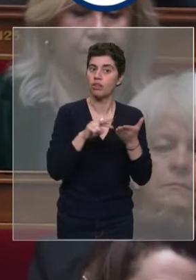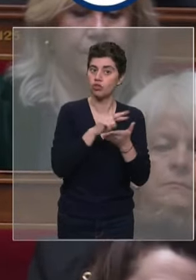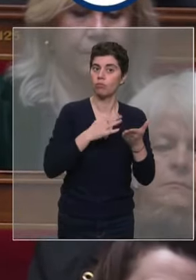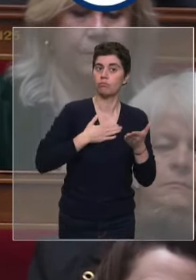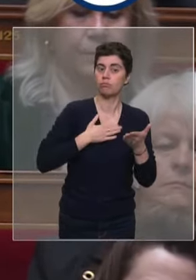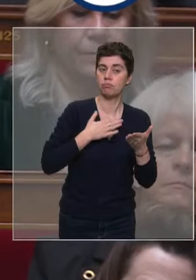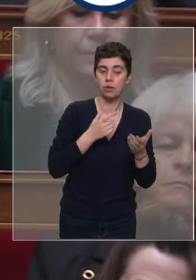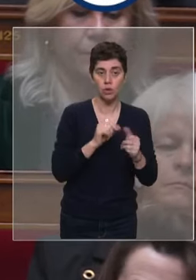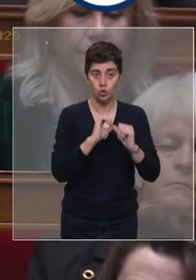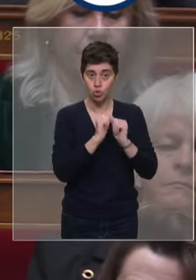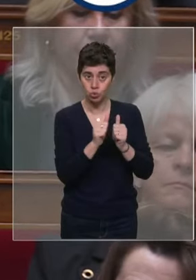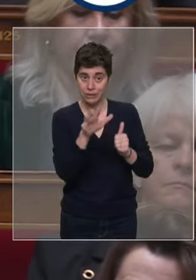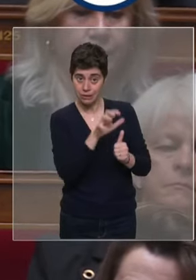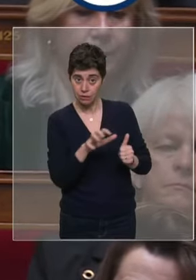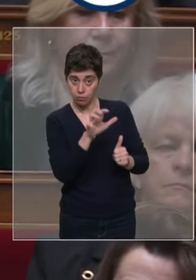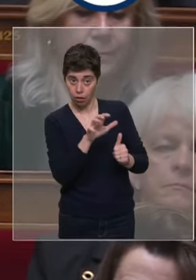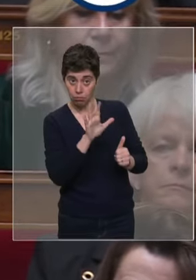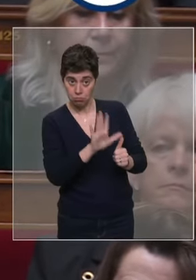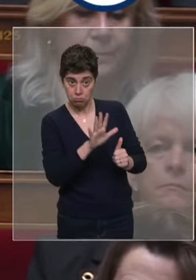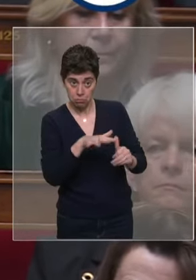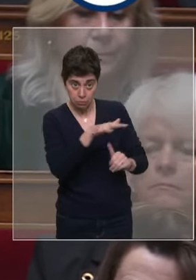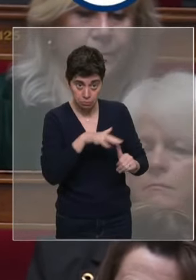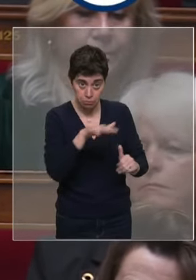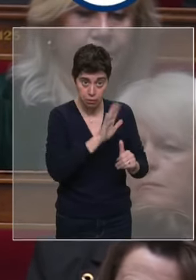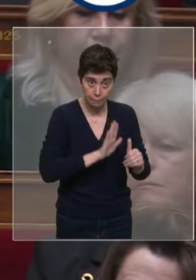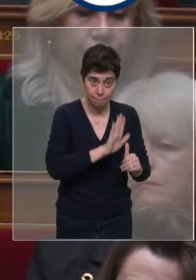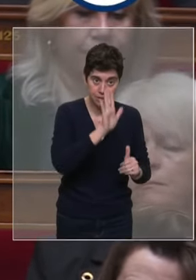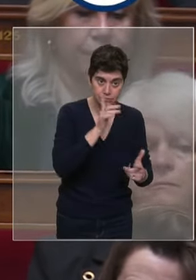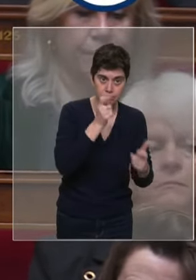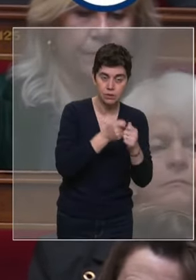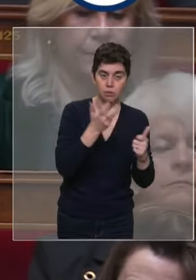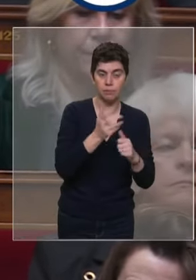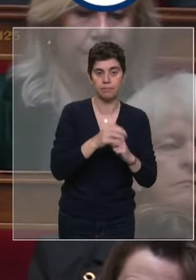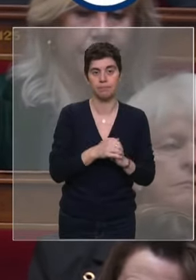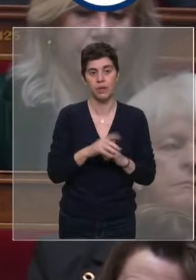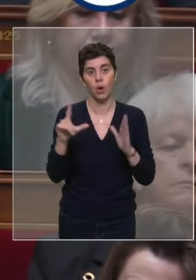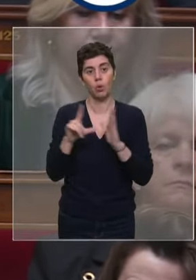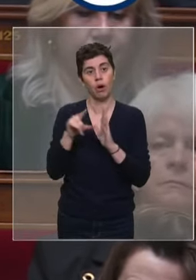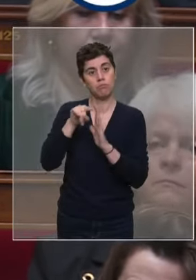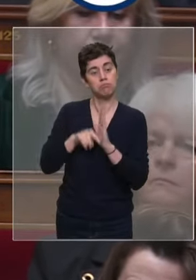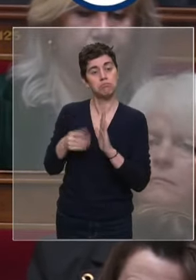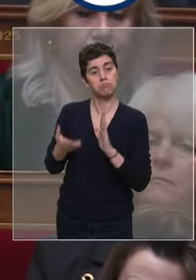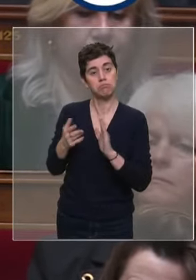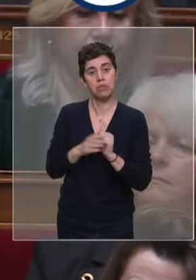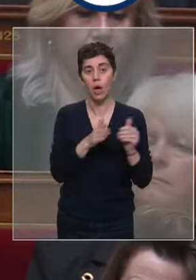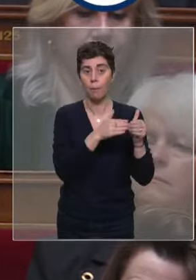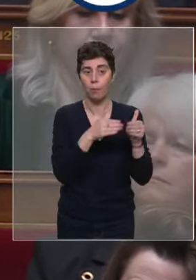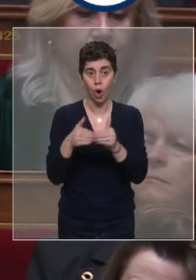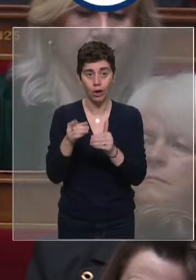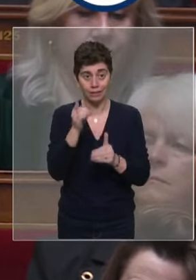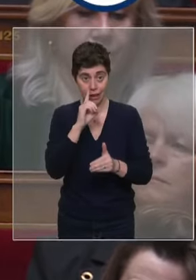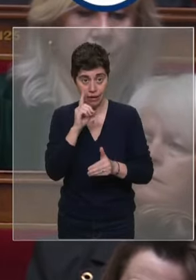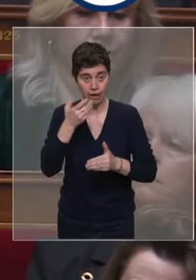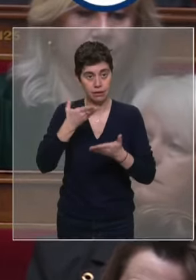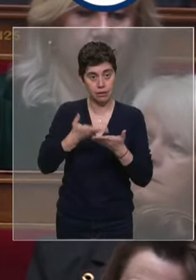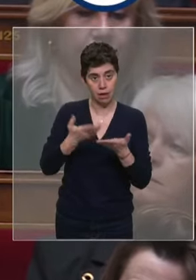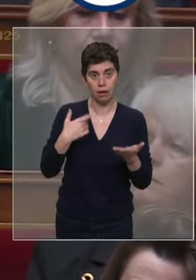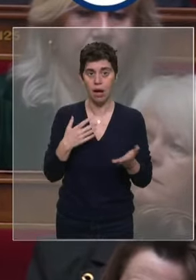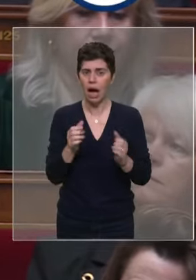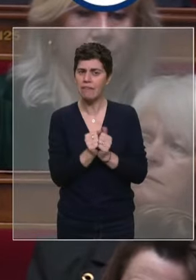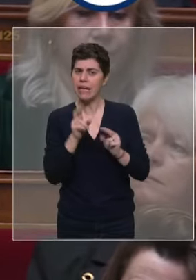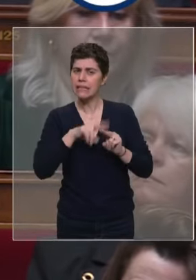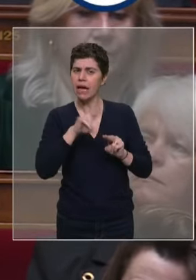spécificités du territoire. Selon une lecture de la législation actuelle, le grand port maritime de Dunkerque devrait, pour réaliser ses